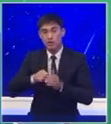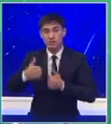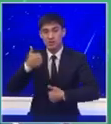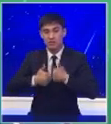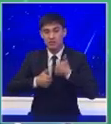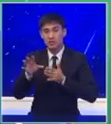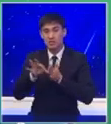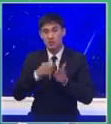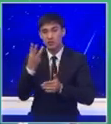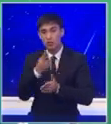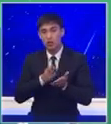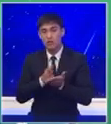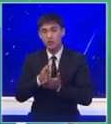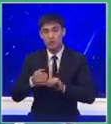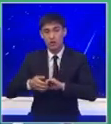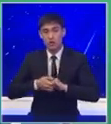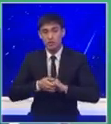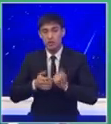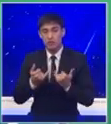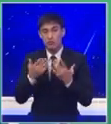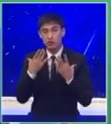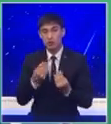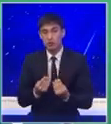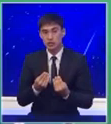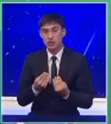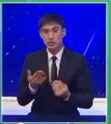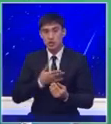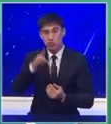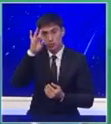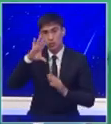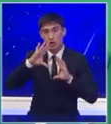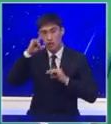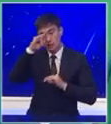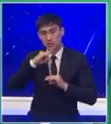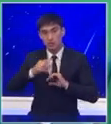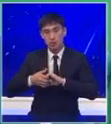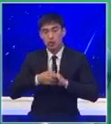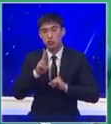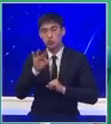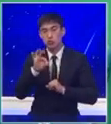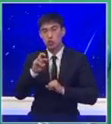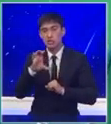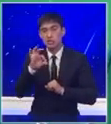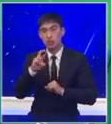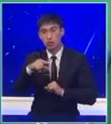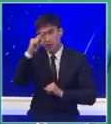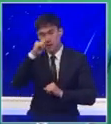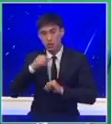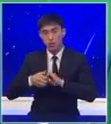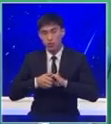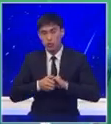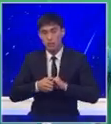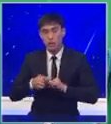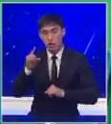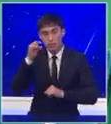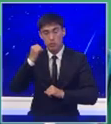соревнованиях сразу в трех видах борьбы. На сегодняшний день я чемпион Казахстана по борьбе дзюдо, самбо и казах-курюсе.